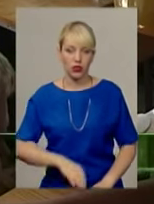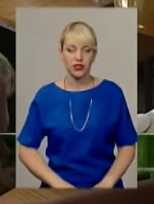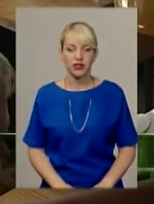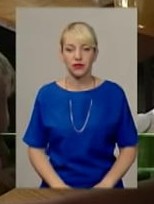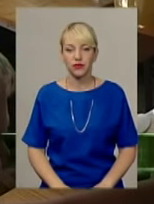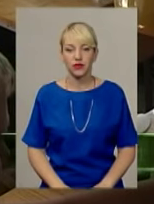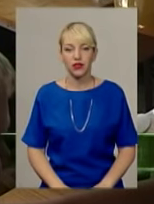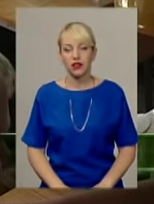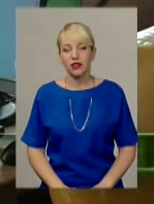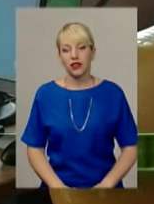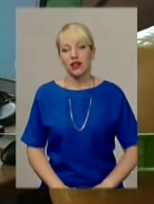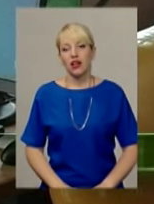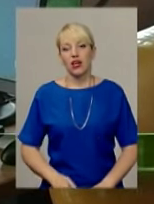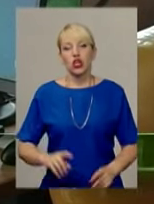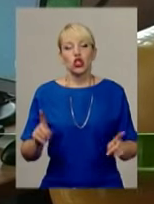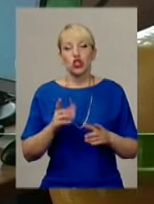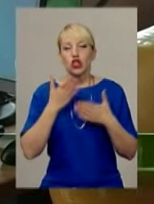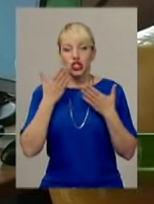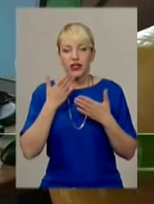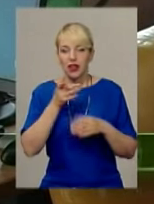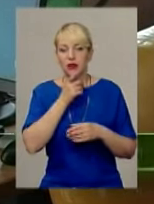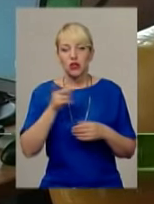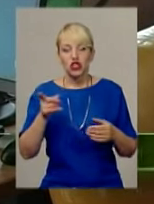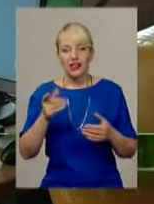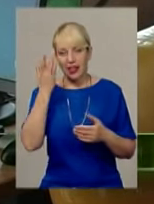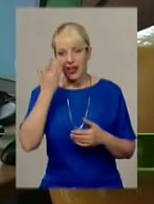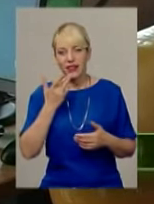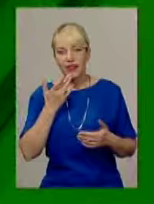користь. Книгоманом бути модно, або що читають під час літньої відпустки.